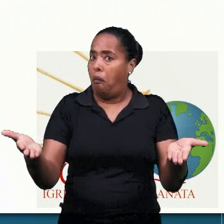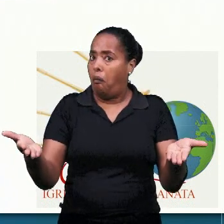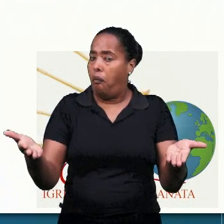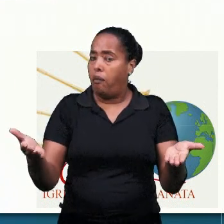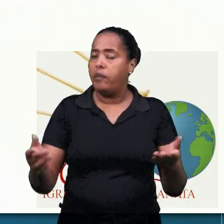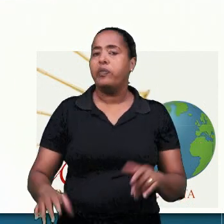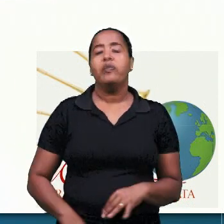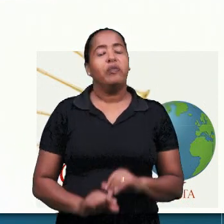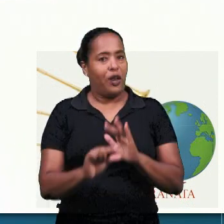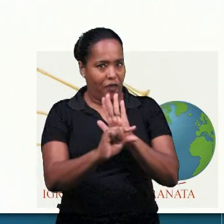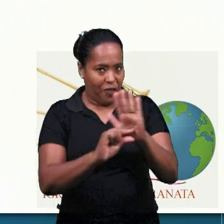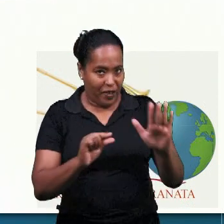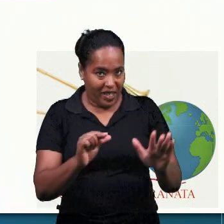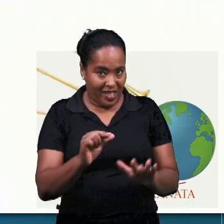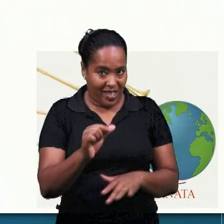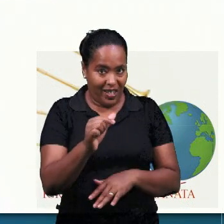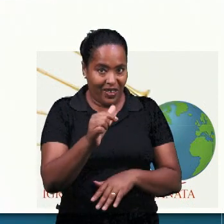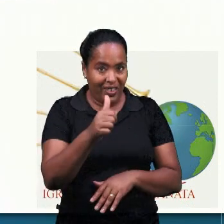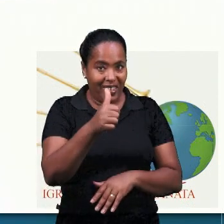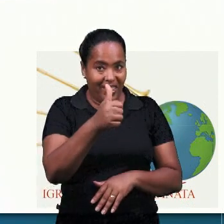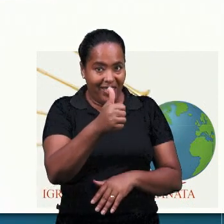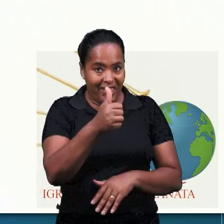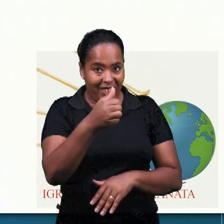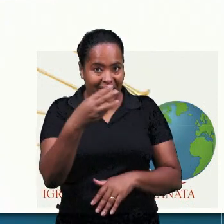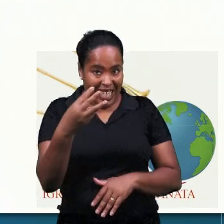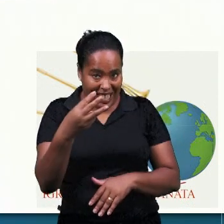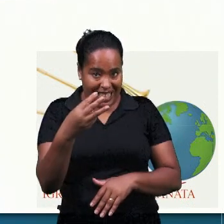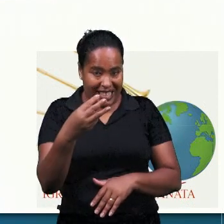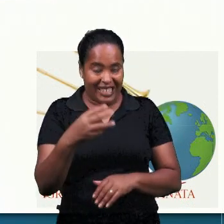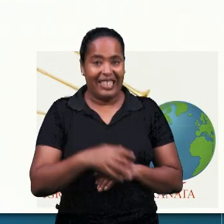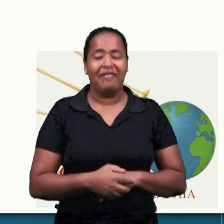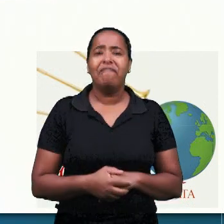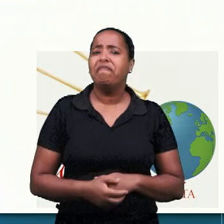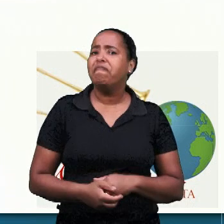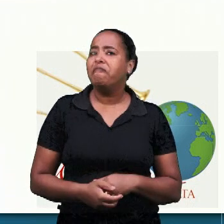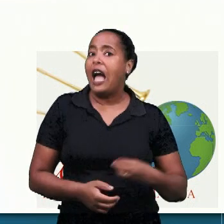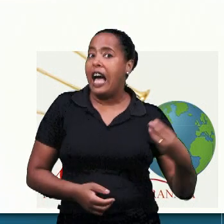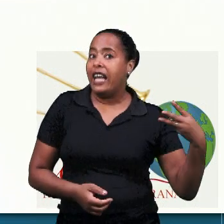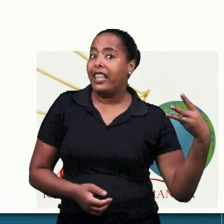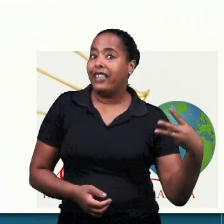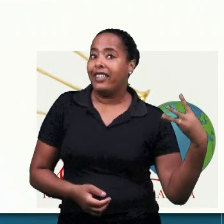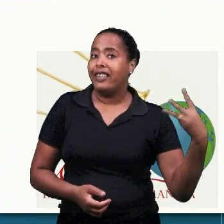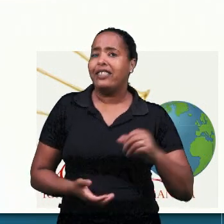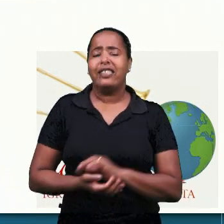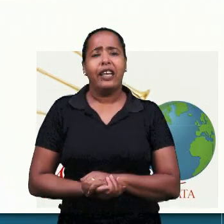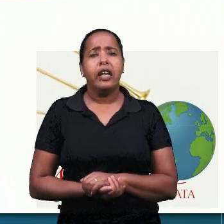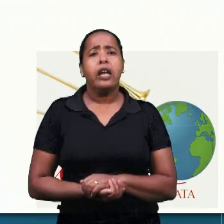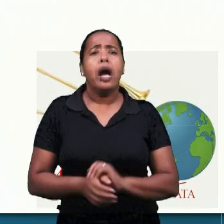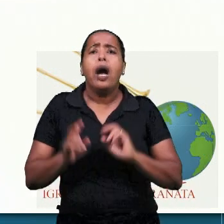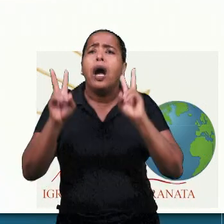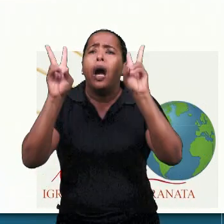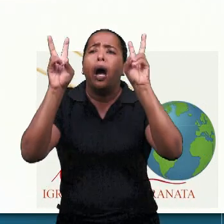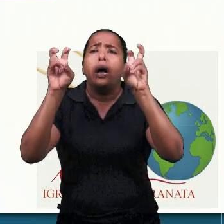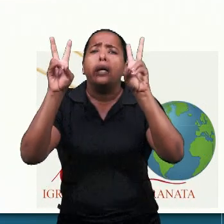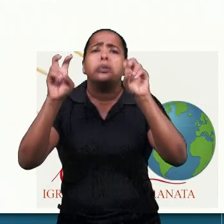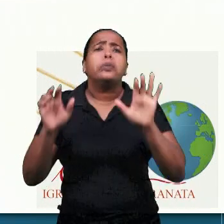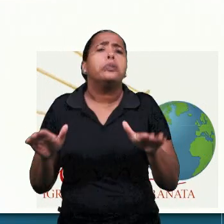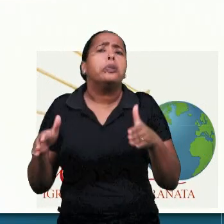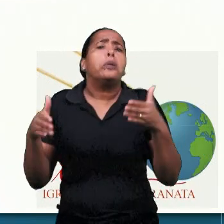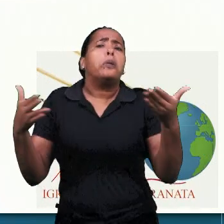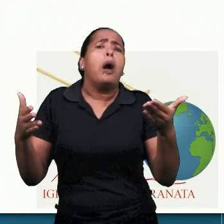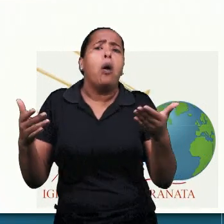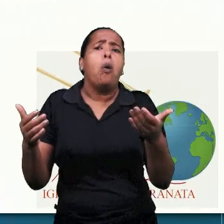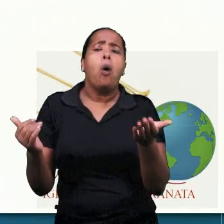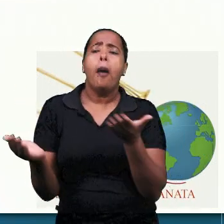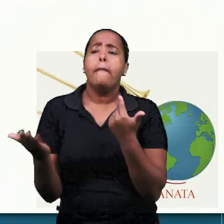d'où ils allaient et où ils allaient et d'où ils venaient. On va lire Luc chapitre 24, verset 13. Troisième question. Quel est